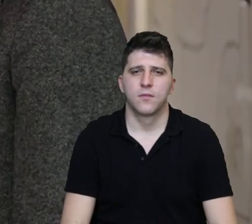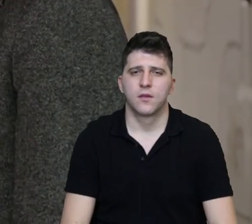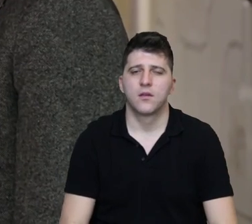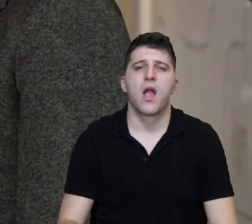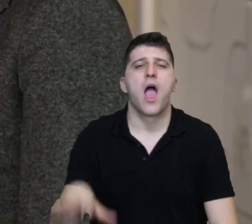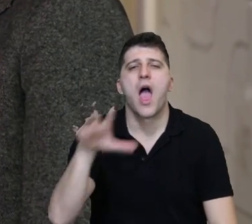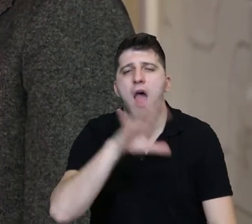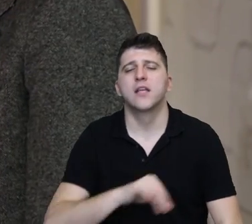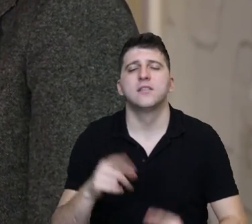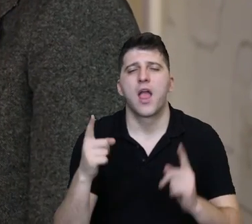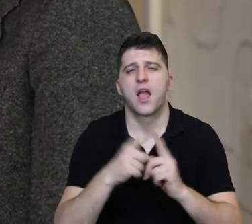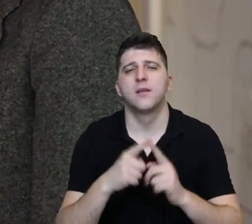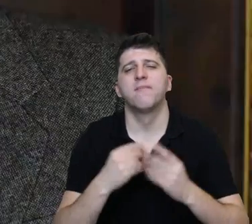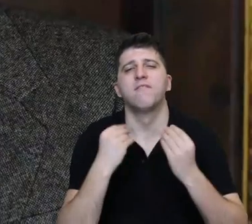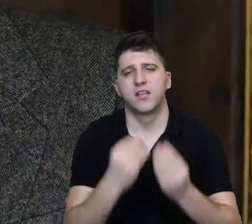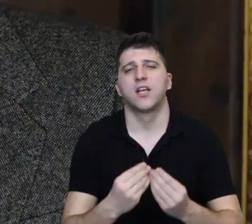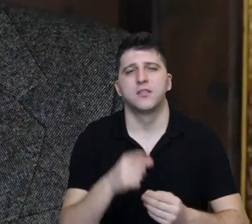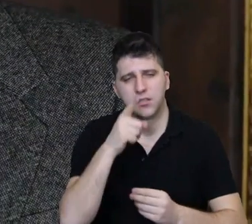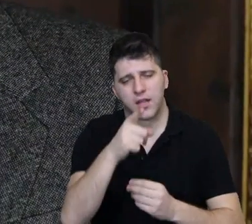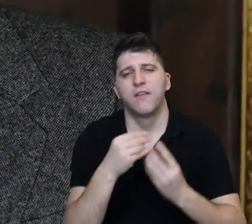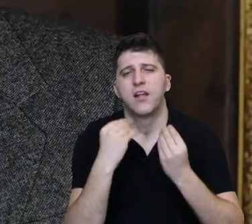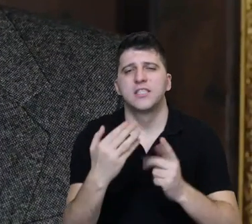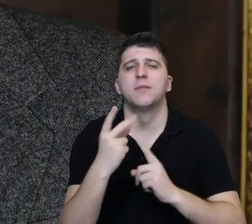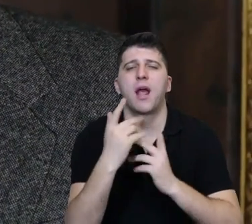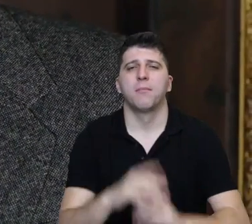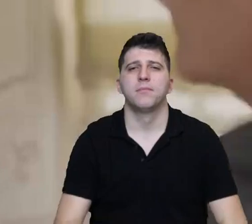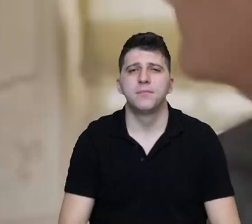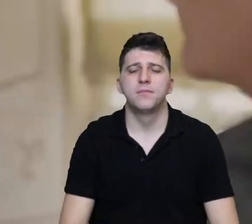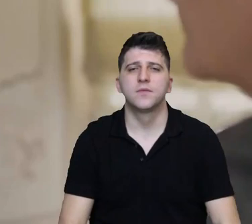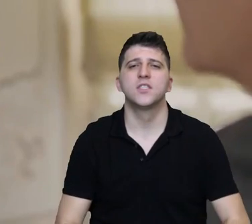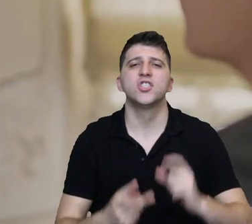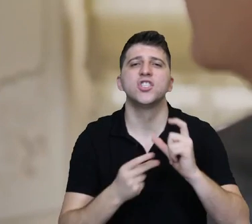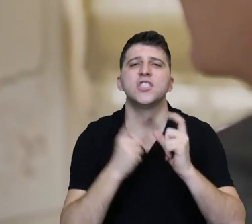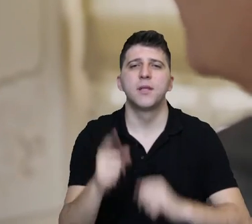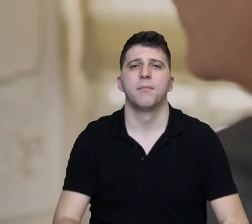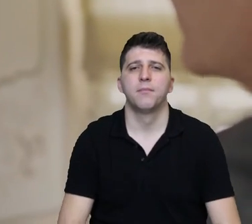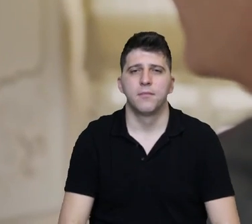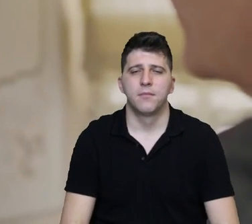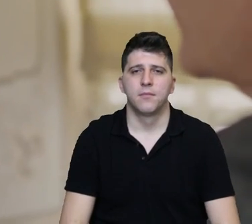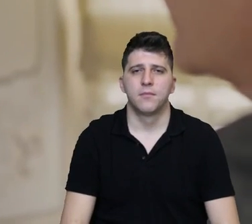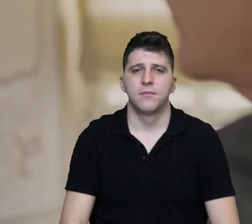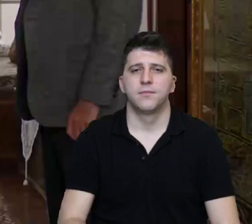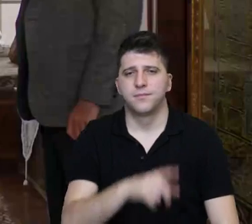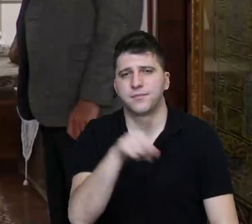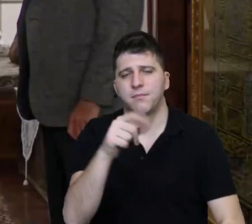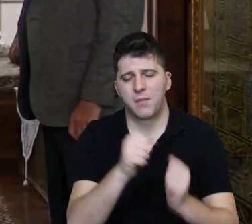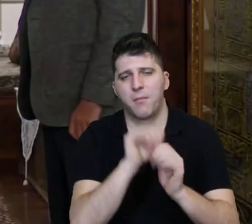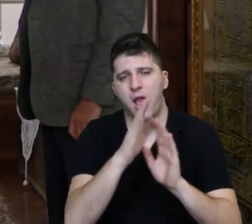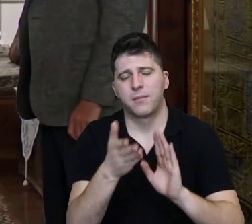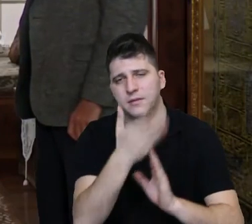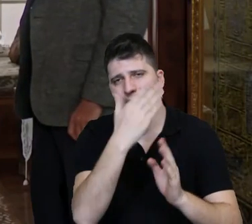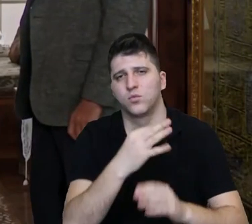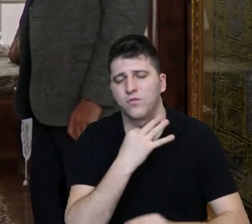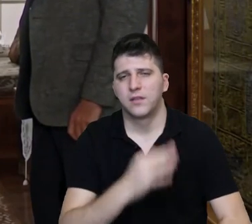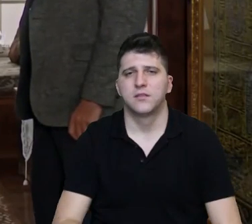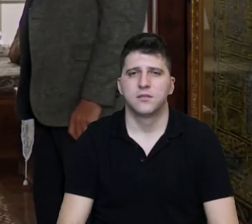Herkes ödeyecek yaptığının bedelini İbrahim. Çiğdem, eşlik et kapıya kadar beyefendi. Belinde beyaz önlüğüyle